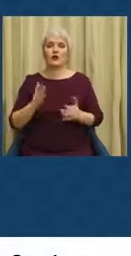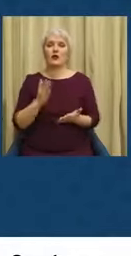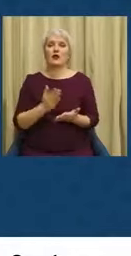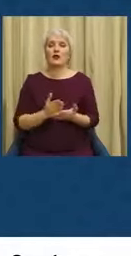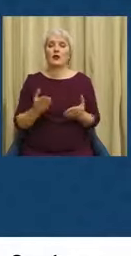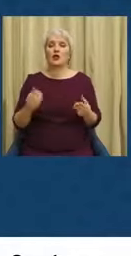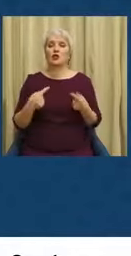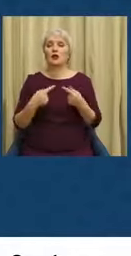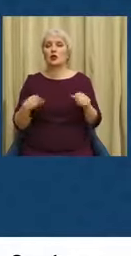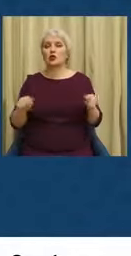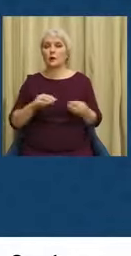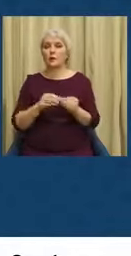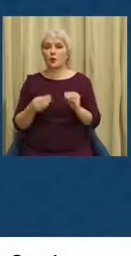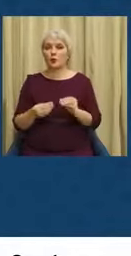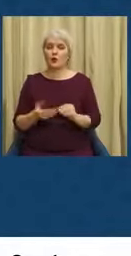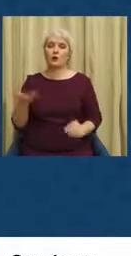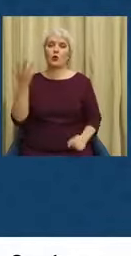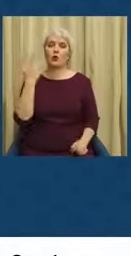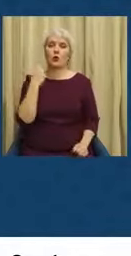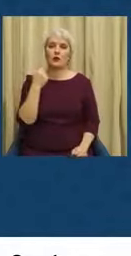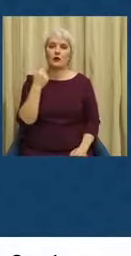ще інша проблема, коли